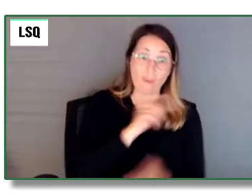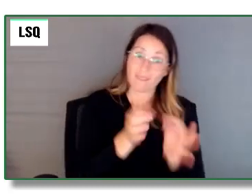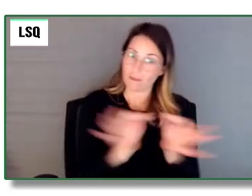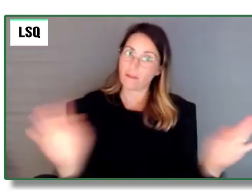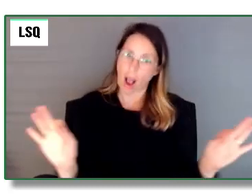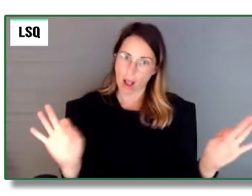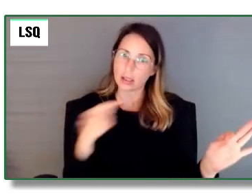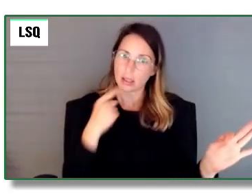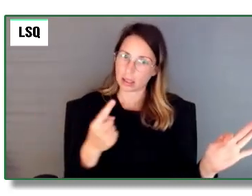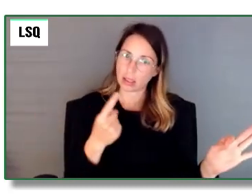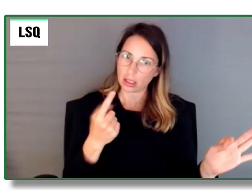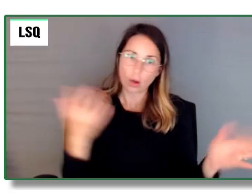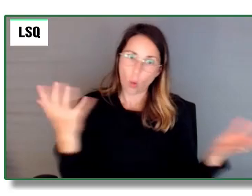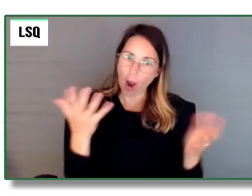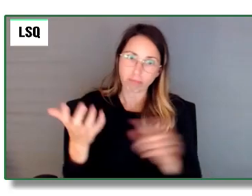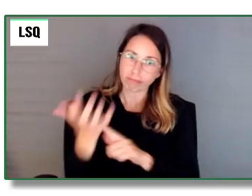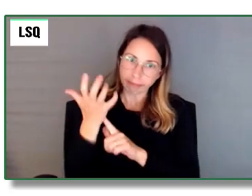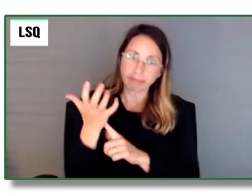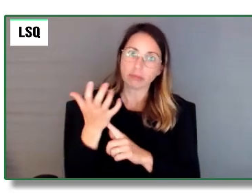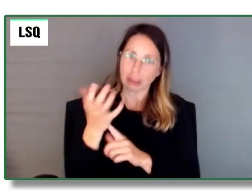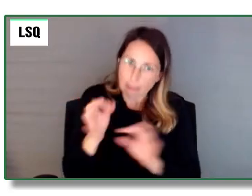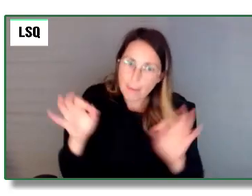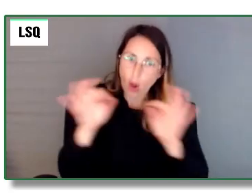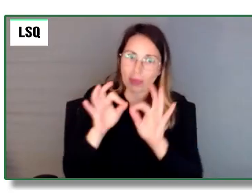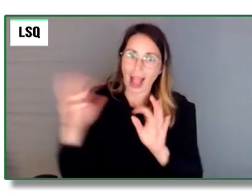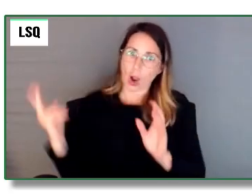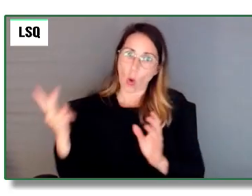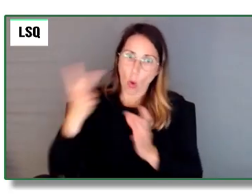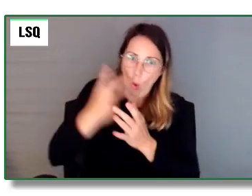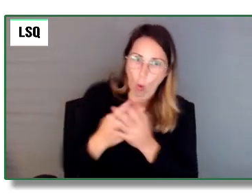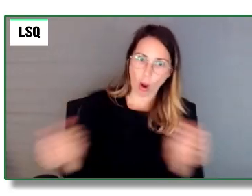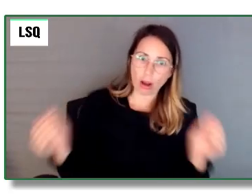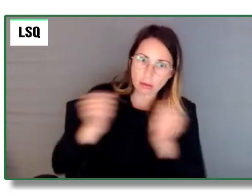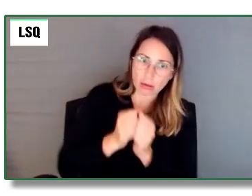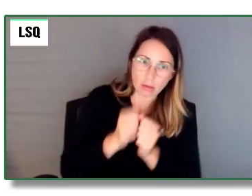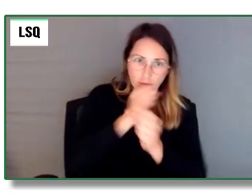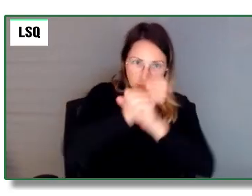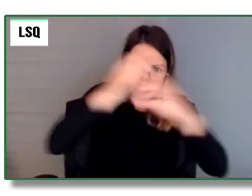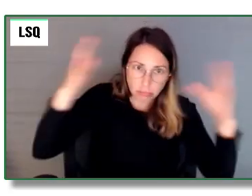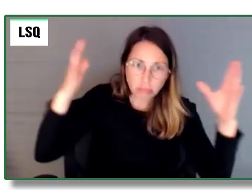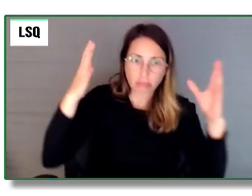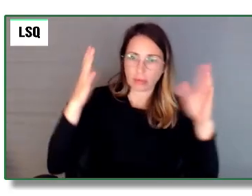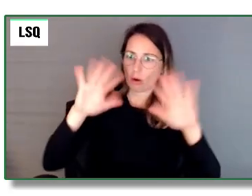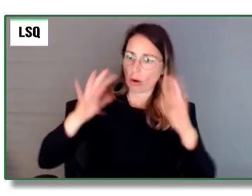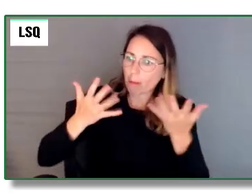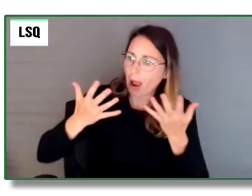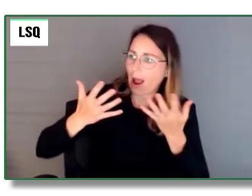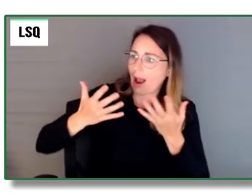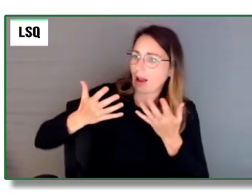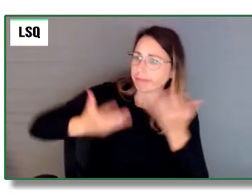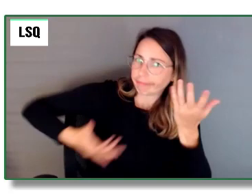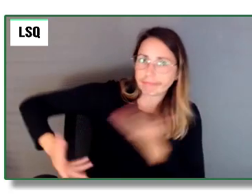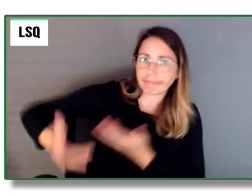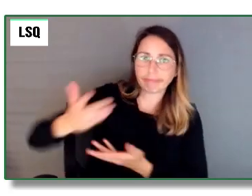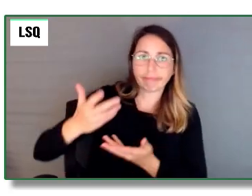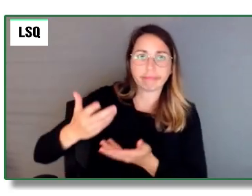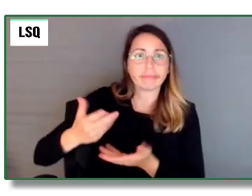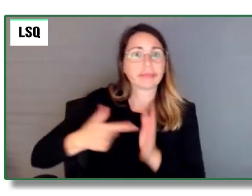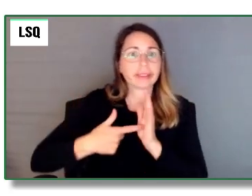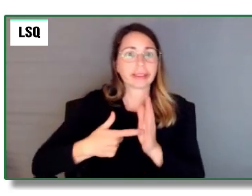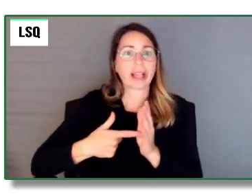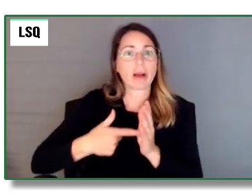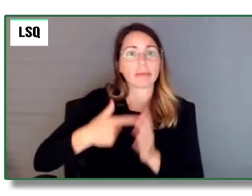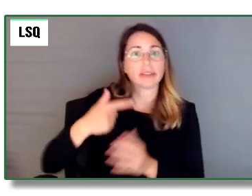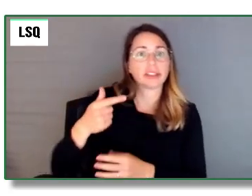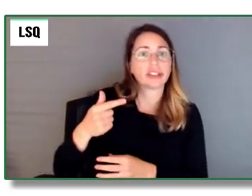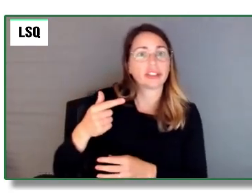capital de approches d'études nouvelles comme les géoappareils. Numéro